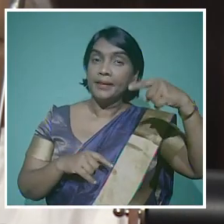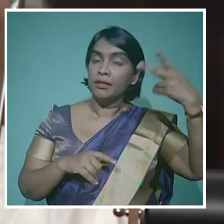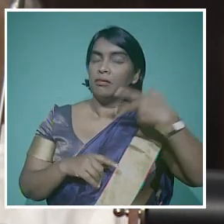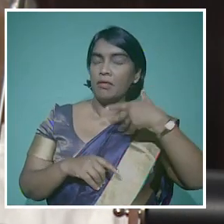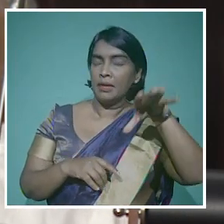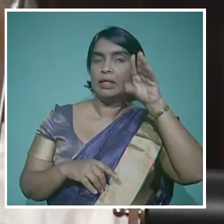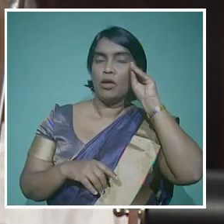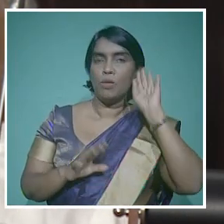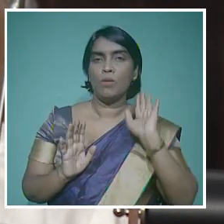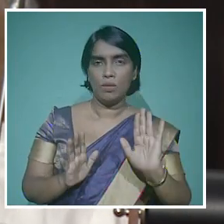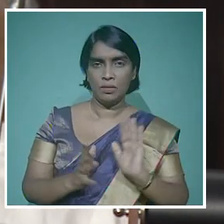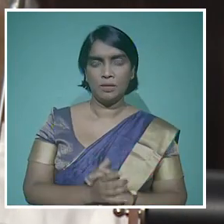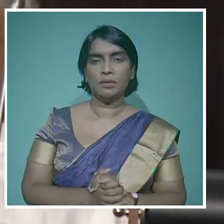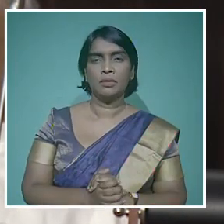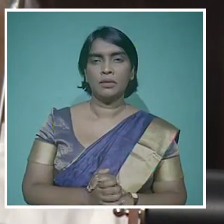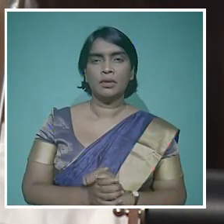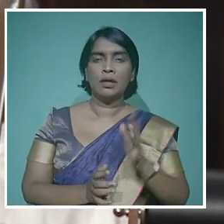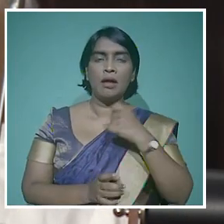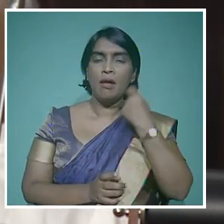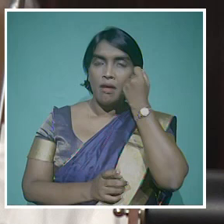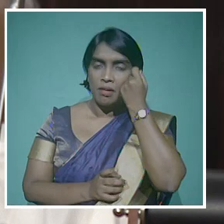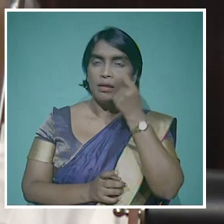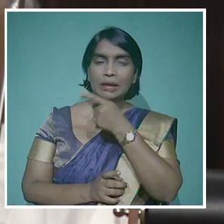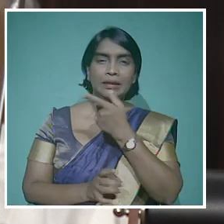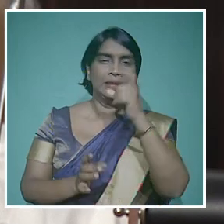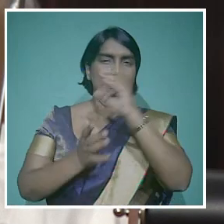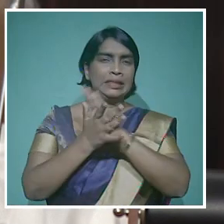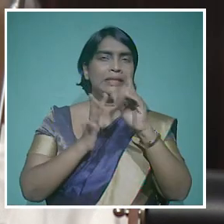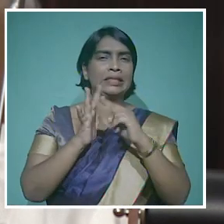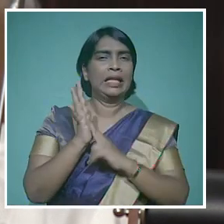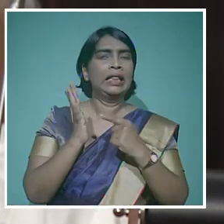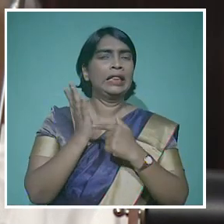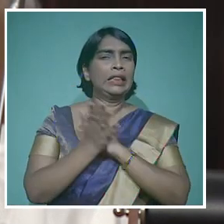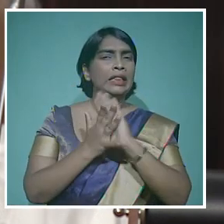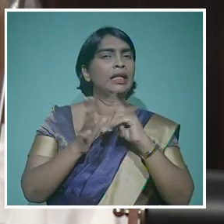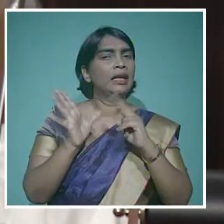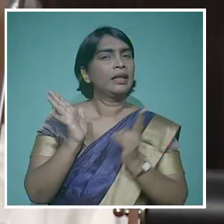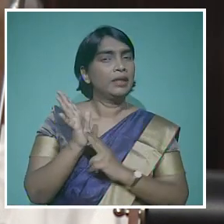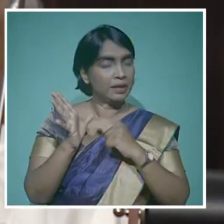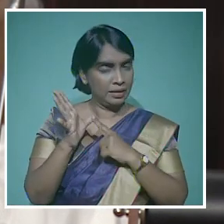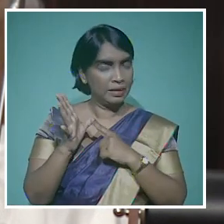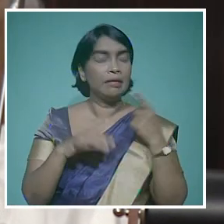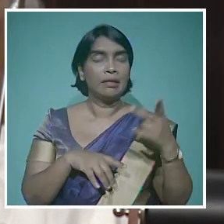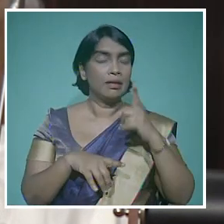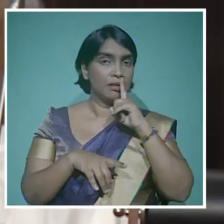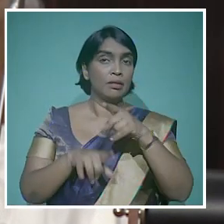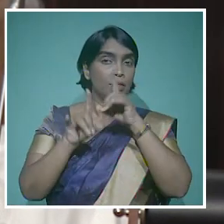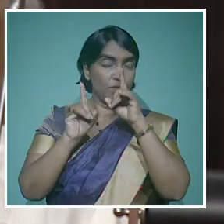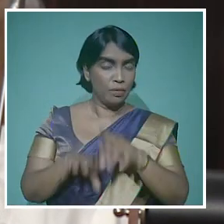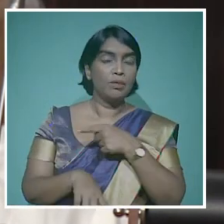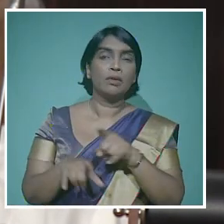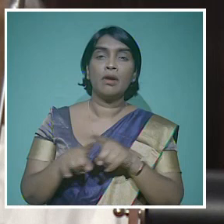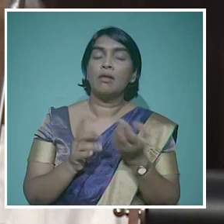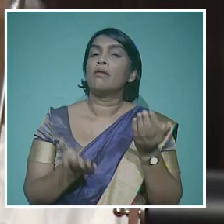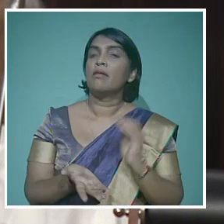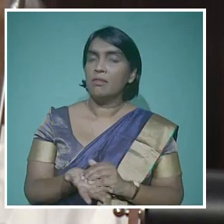වටහා ගත යුතුය. චින්තන ධර්මදාස මෙන්න මෙහෙම සඳහන් කරනවා. මේ හින්දා අපට සිද්ධ වෙනවා